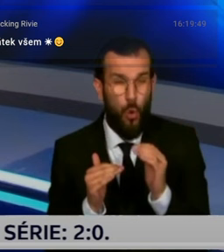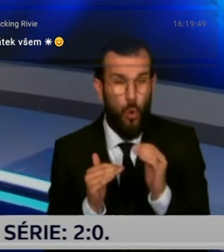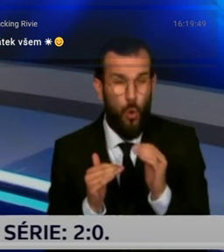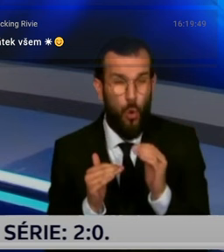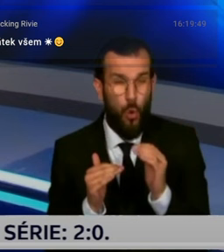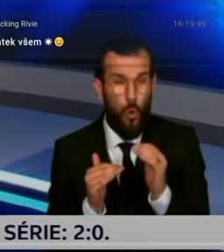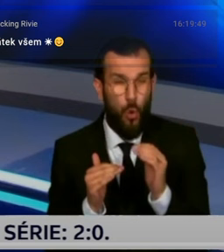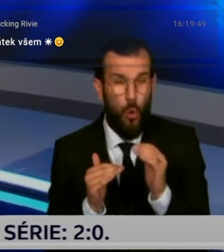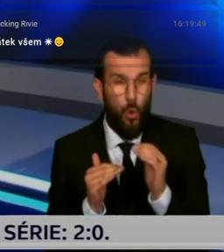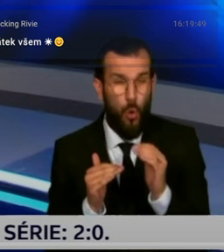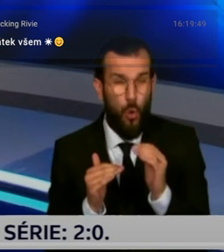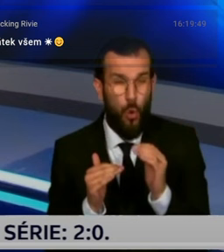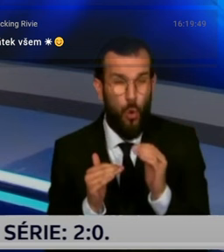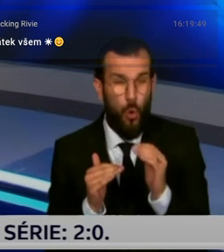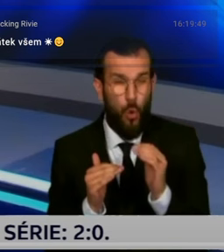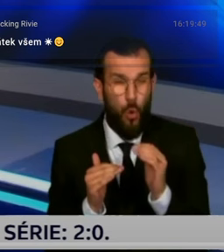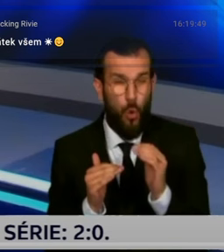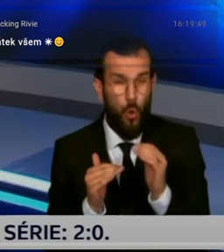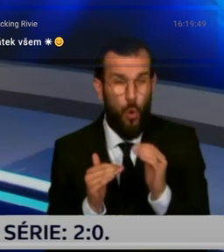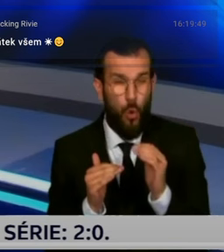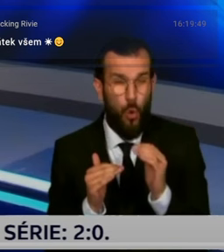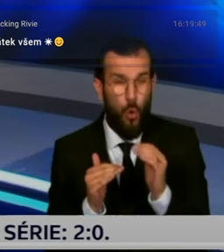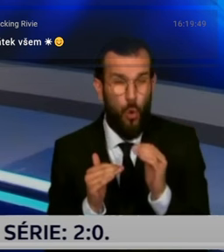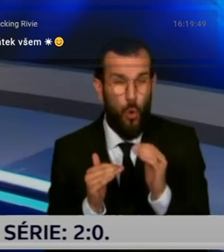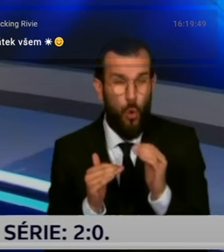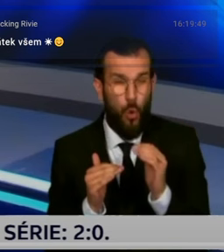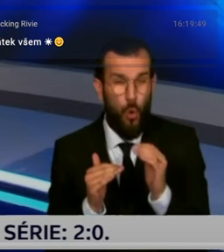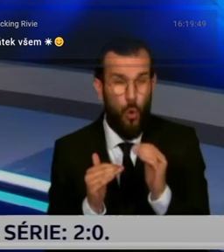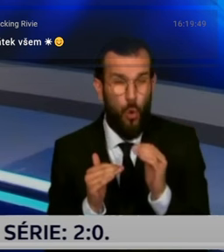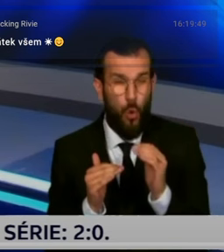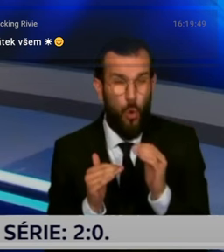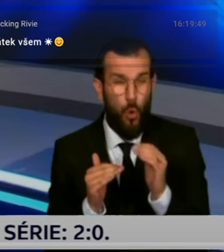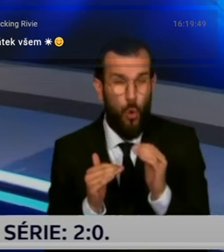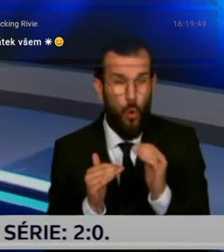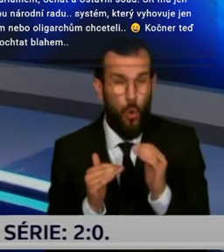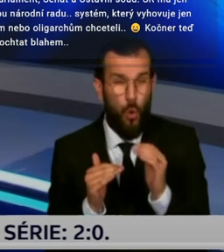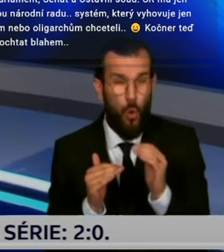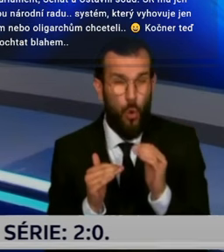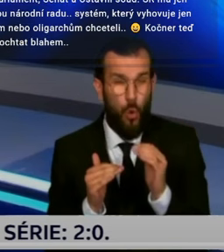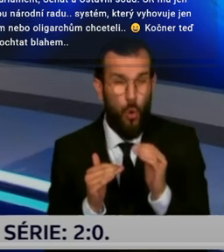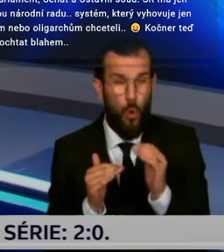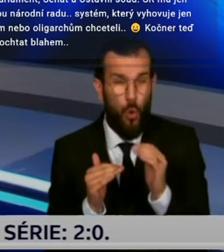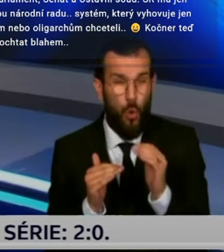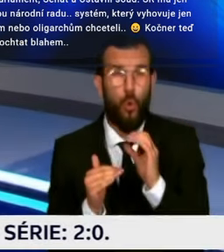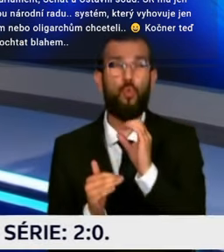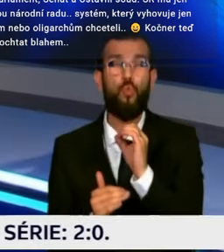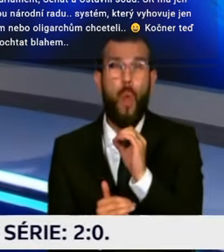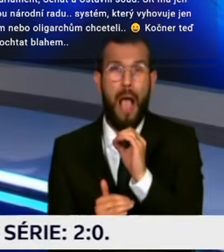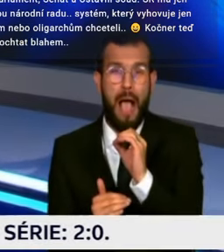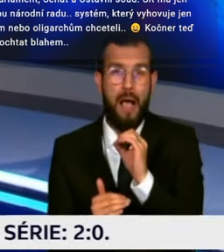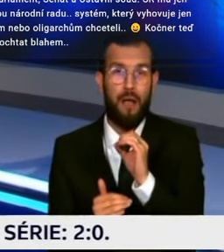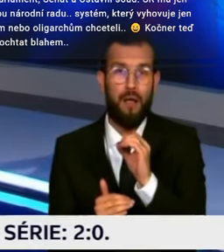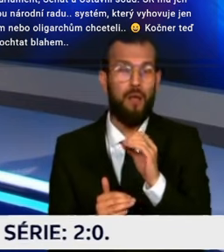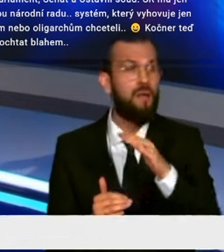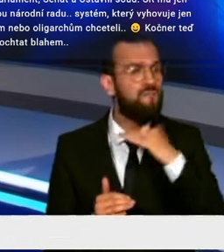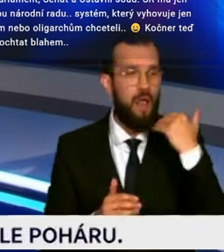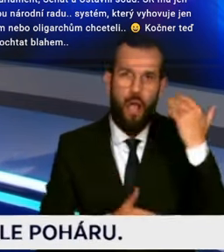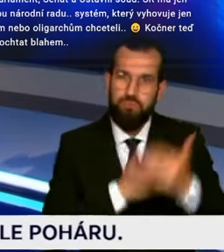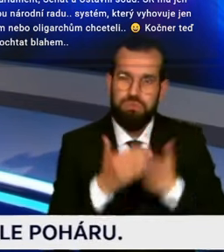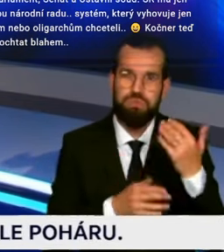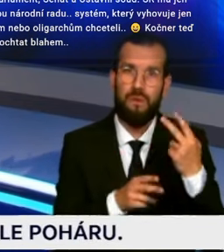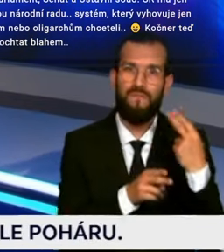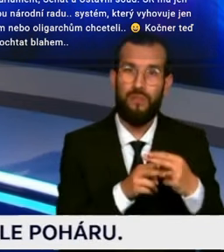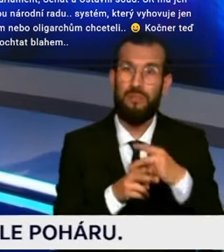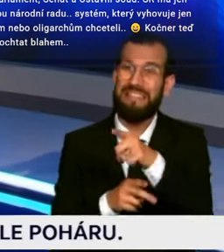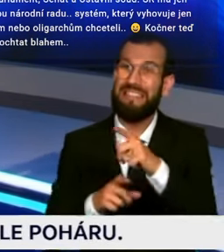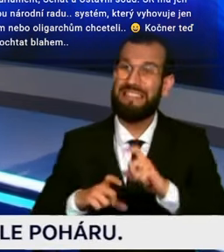obdoby A darilo sa nám dob aby Ty vole Rozbehli sme kope vecí vecí ktoré ste